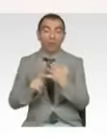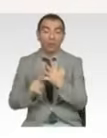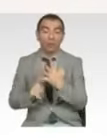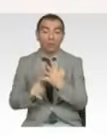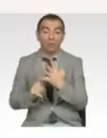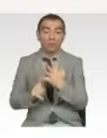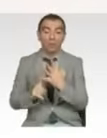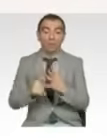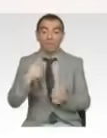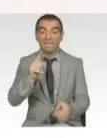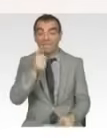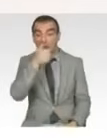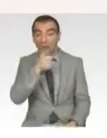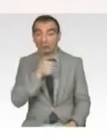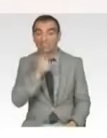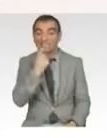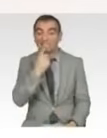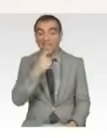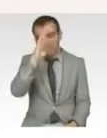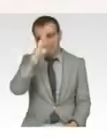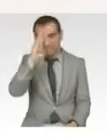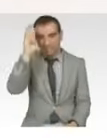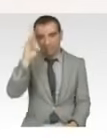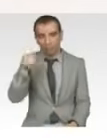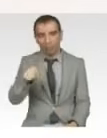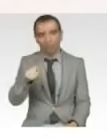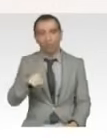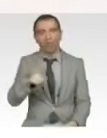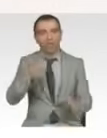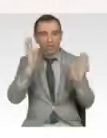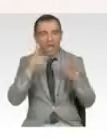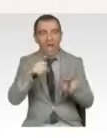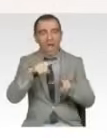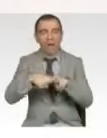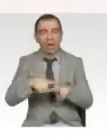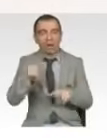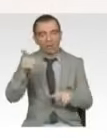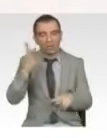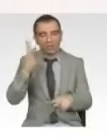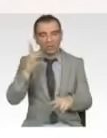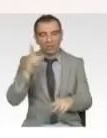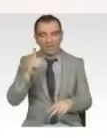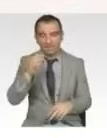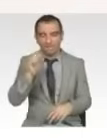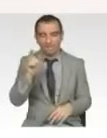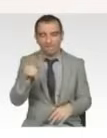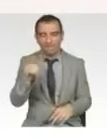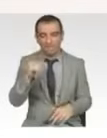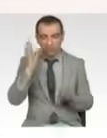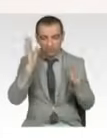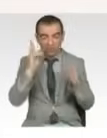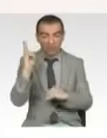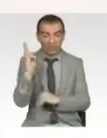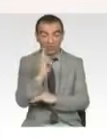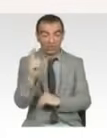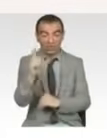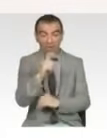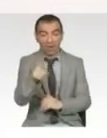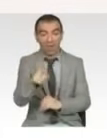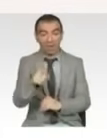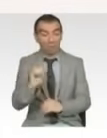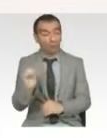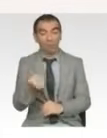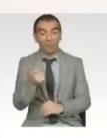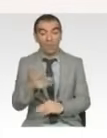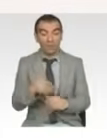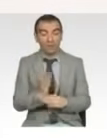de 1600'lü yıllar İstanbul. Ayasofya önünde başlayacağız inşallah. Oo, daha bundan sonraki iki tanesi süper. De belli. Harika evet, ya.